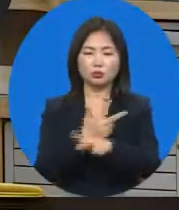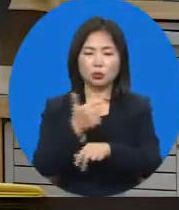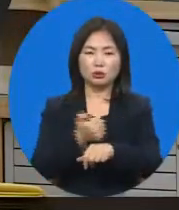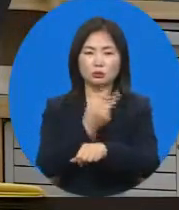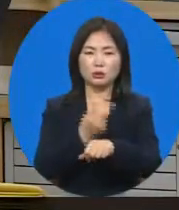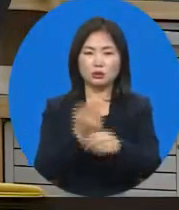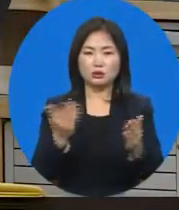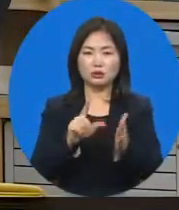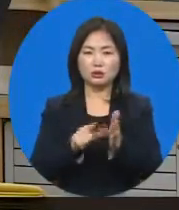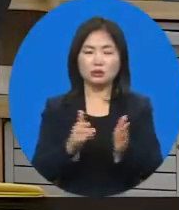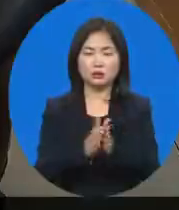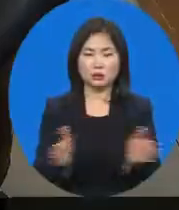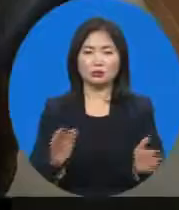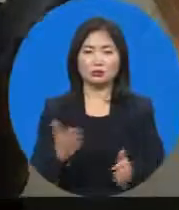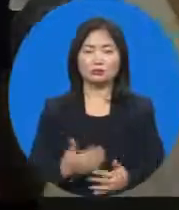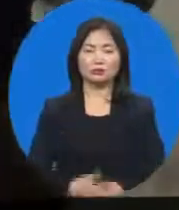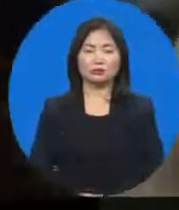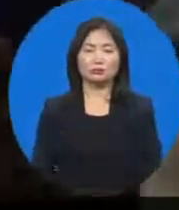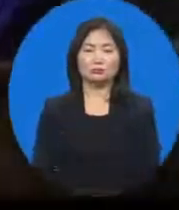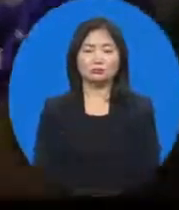그 무제가 도입됩니다